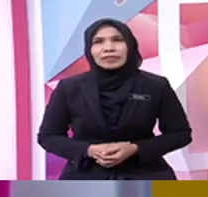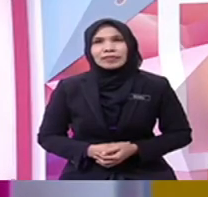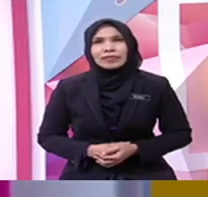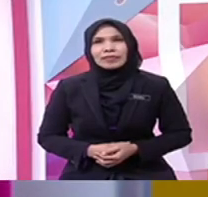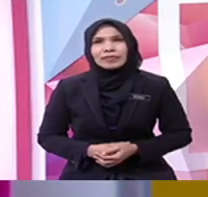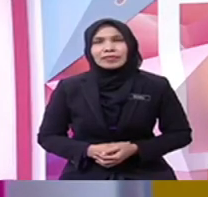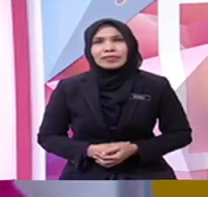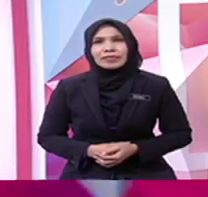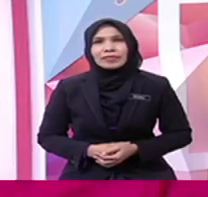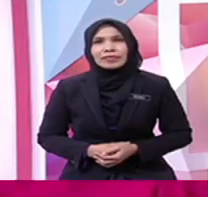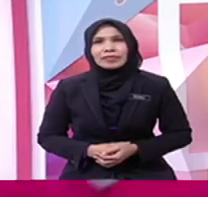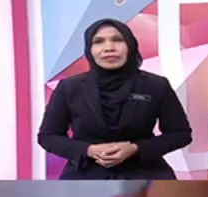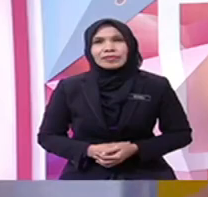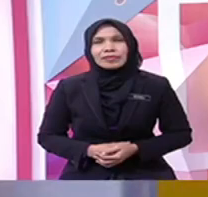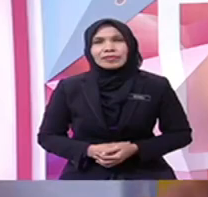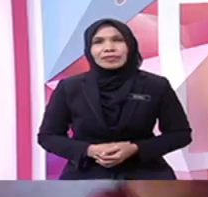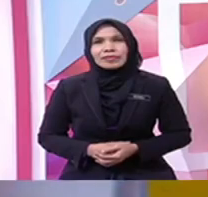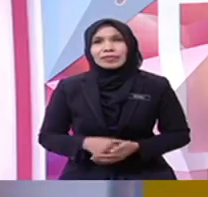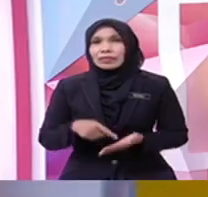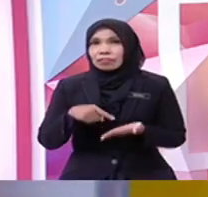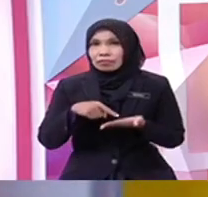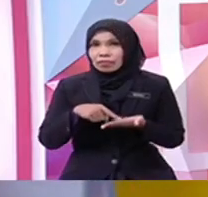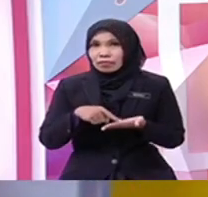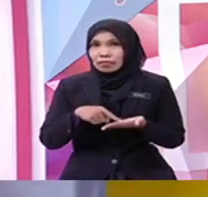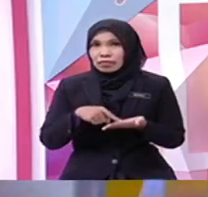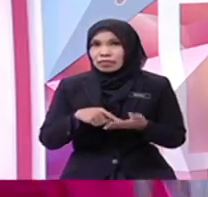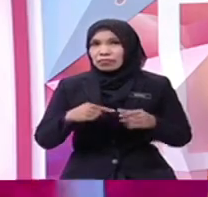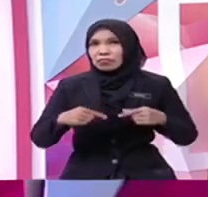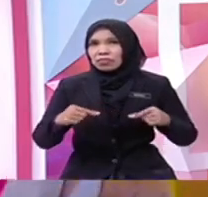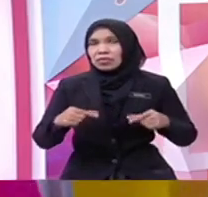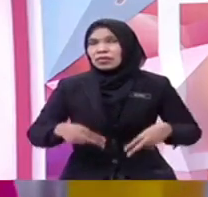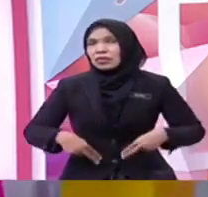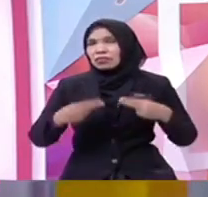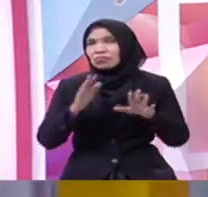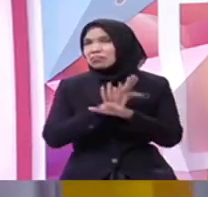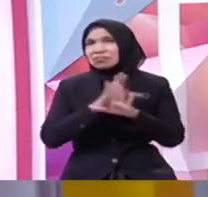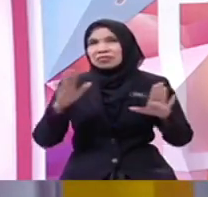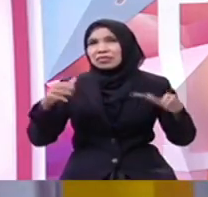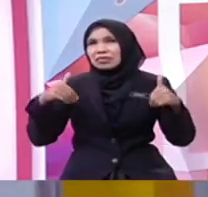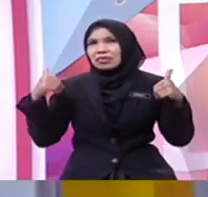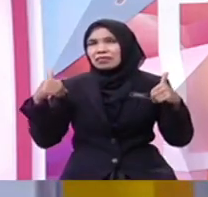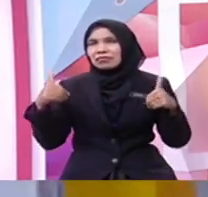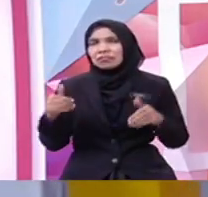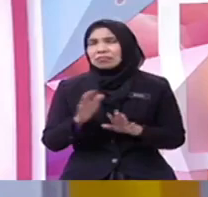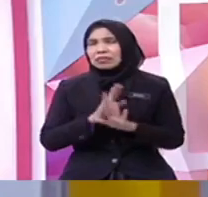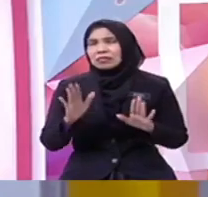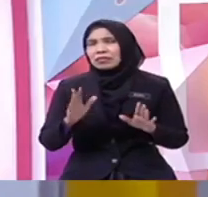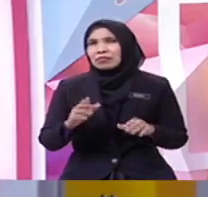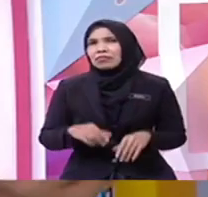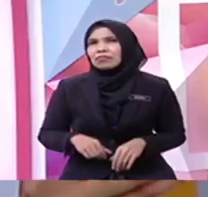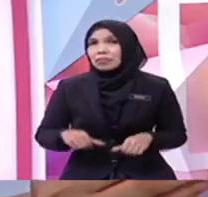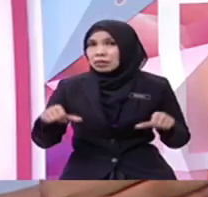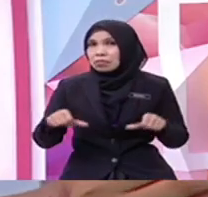patut tak patut Pacul ini saya tahu ini sudah semestinya gaya hidup Sehingga Sehat Jangan macam-macam ya